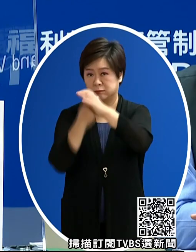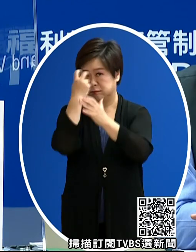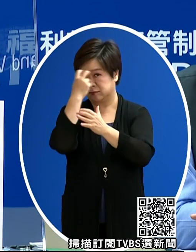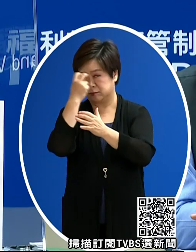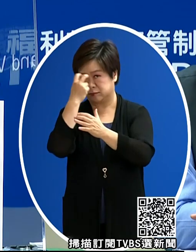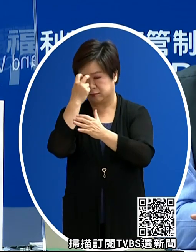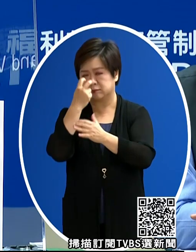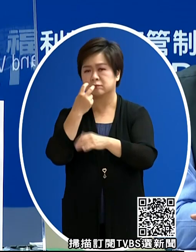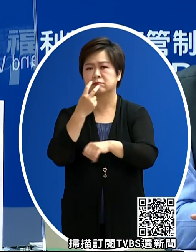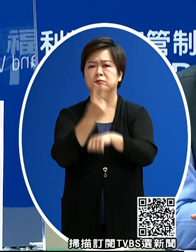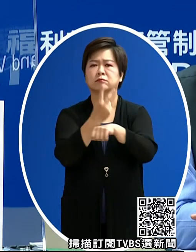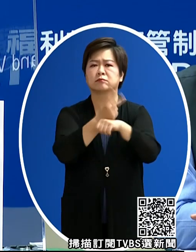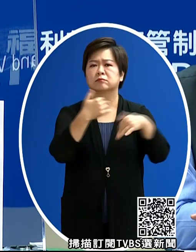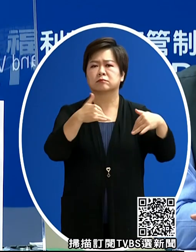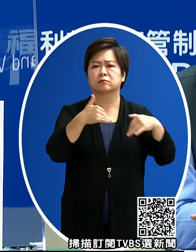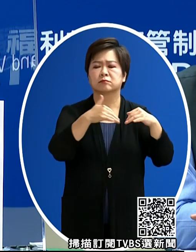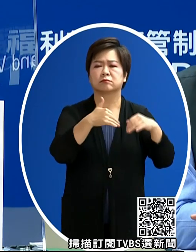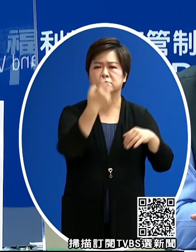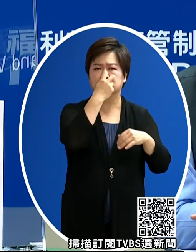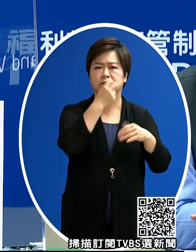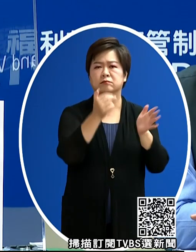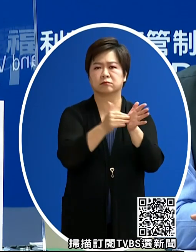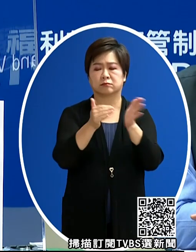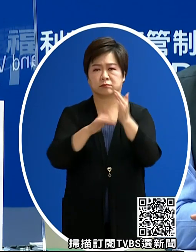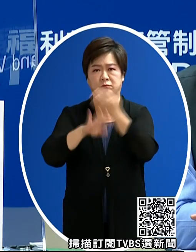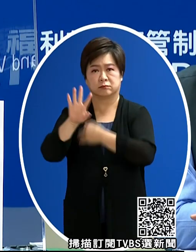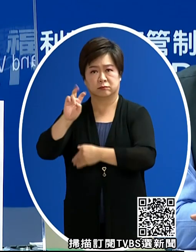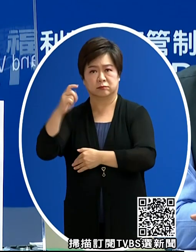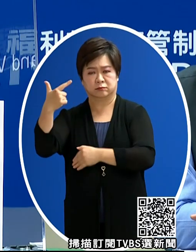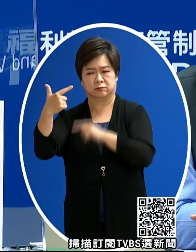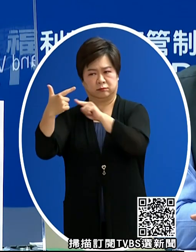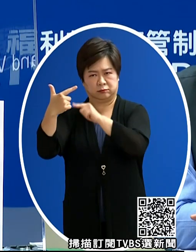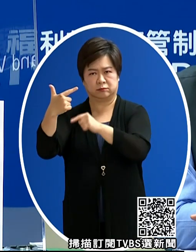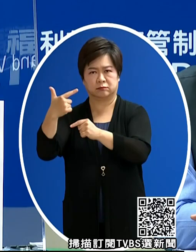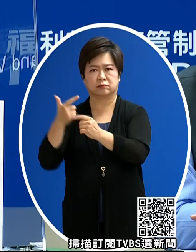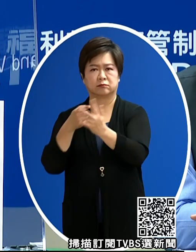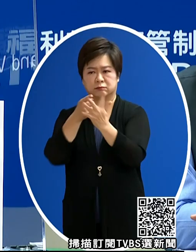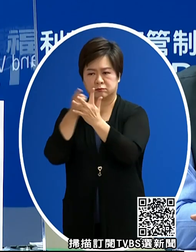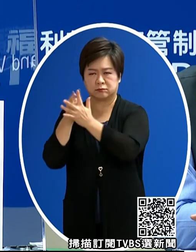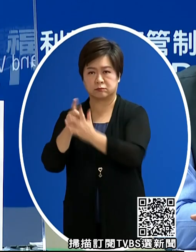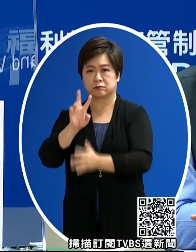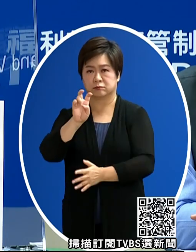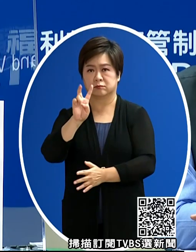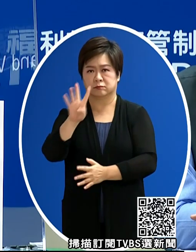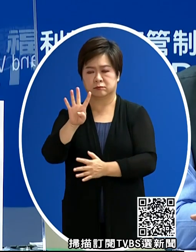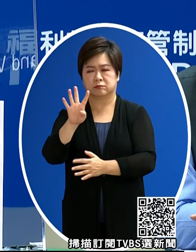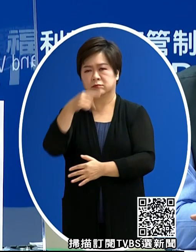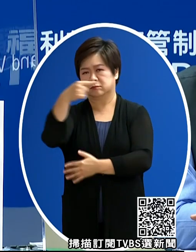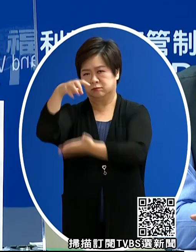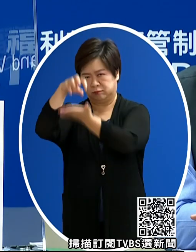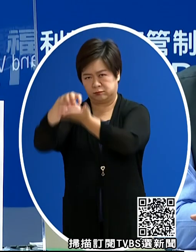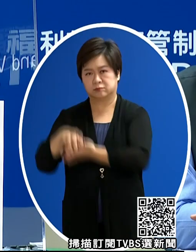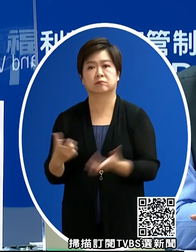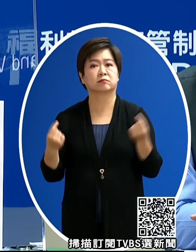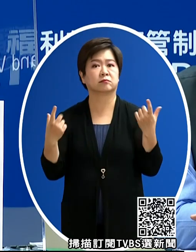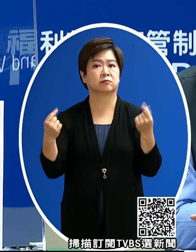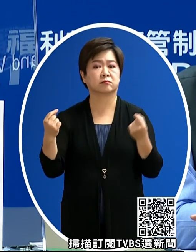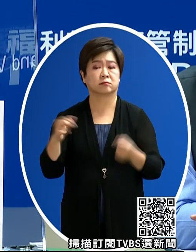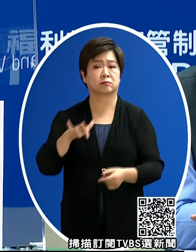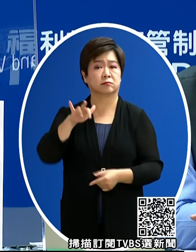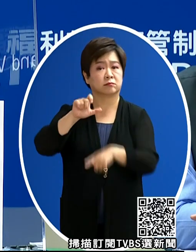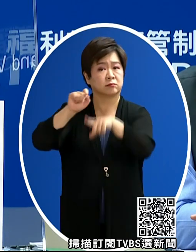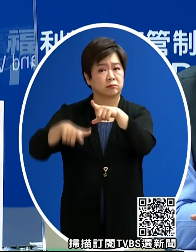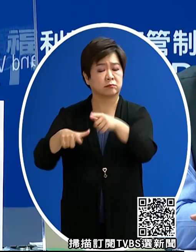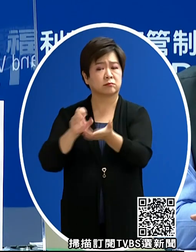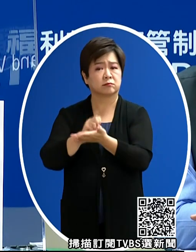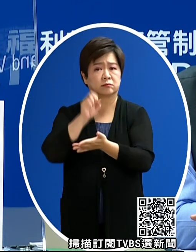待采，那其余在26位里面已经验了24位，那都是阴性。那根据航空公司的一个报告，